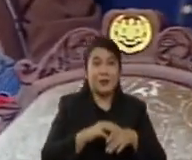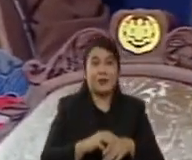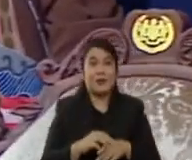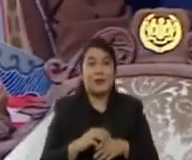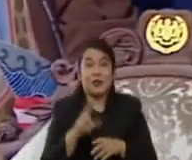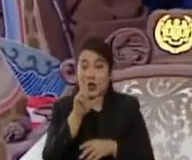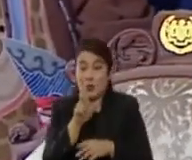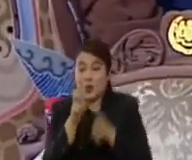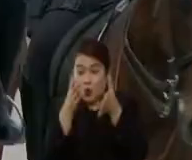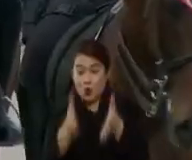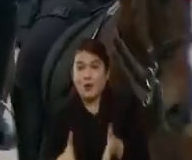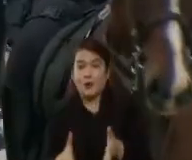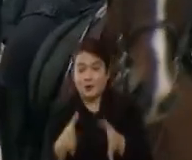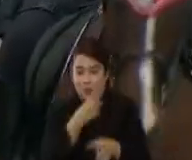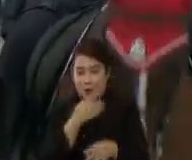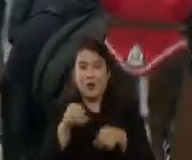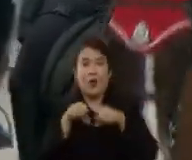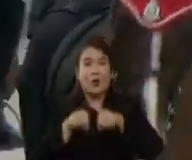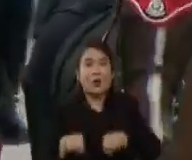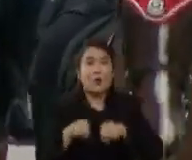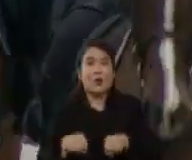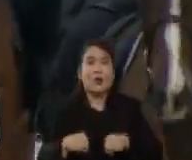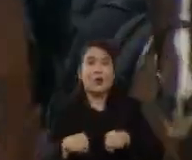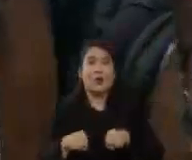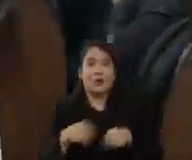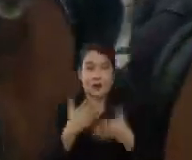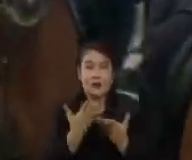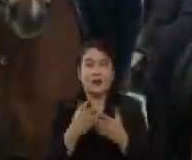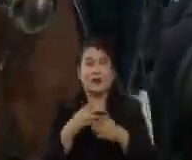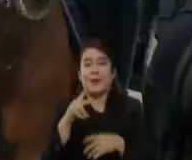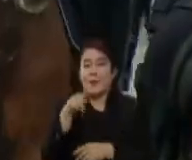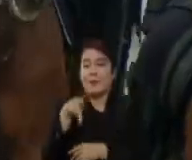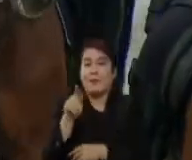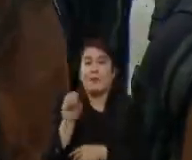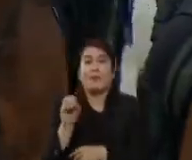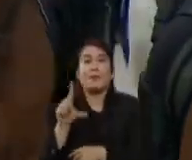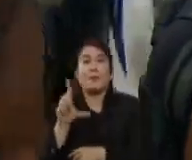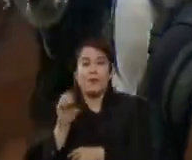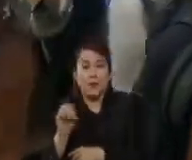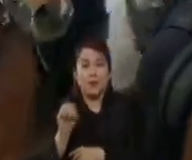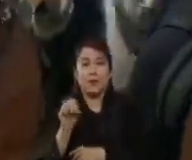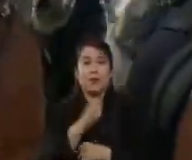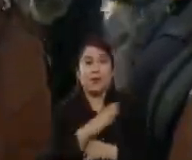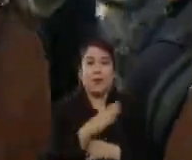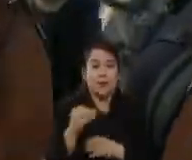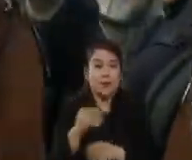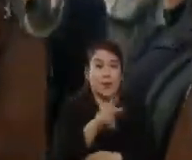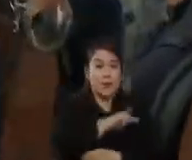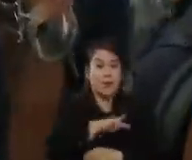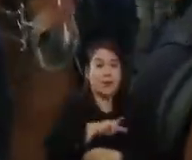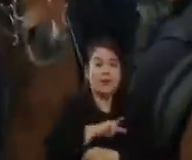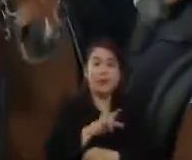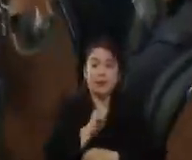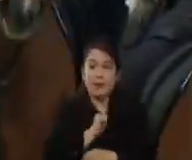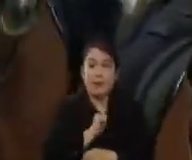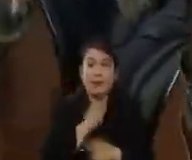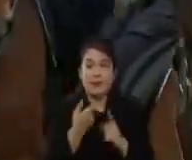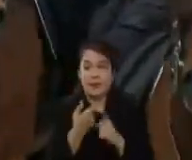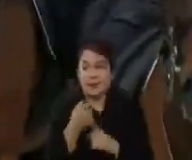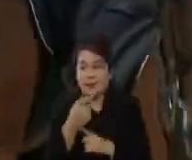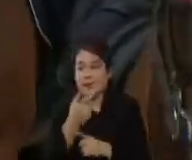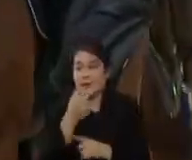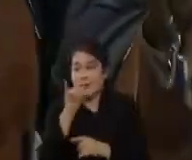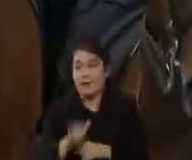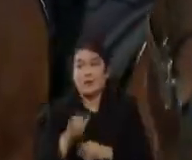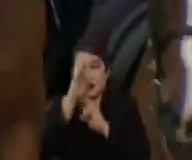30 penunggang dan kuda dari bakar polo, poni, Arabian dan warm load dan diketuai sendiri oleh Yang